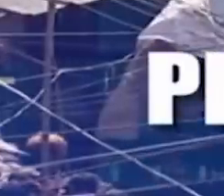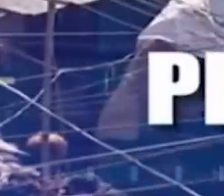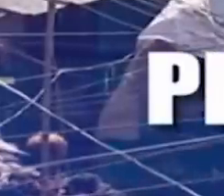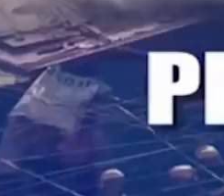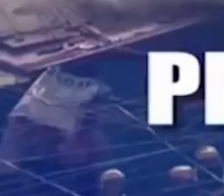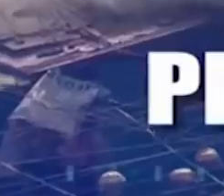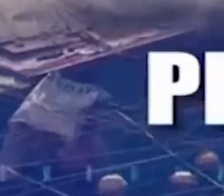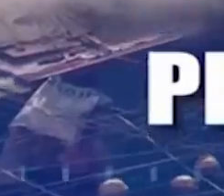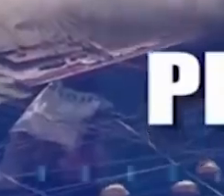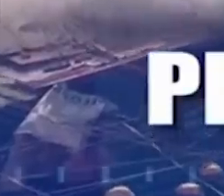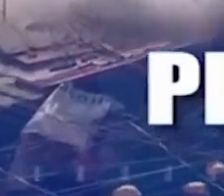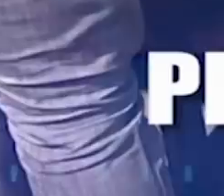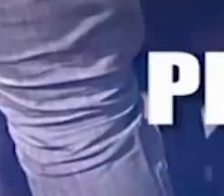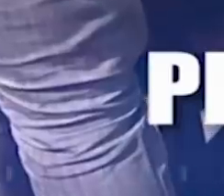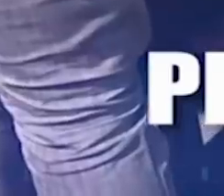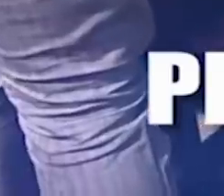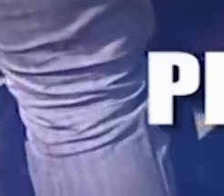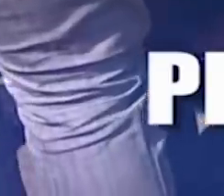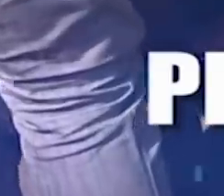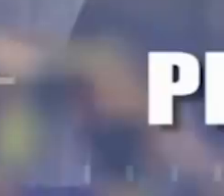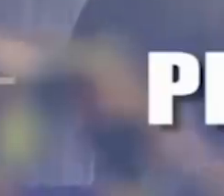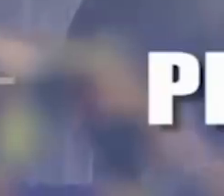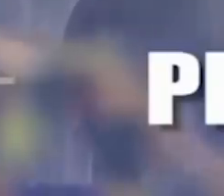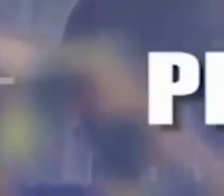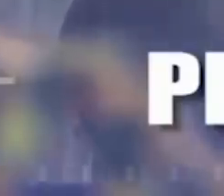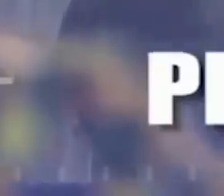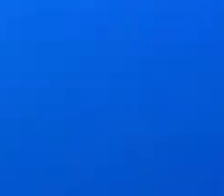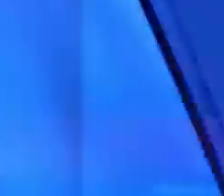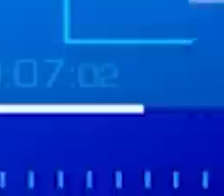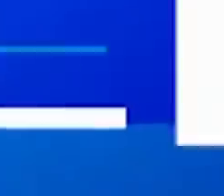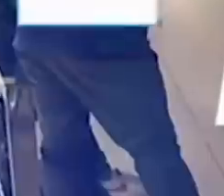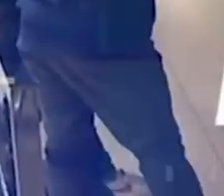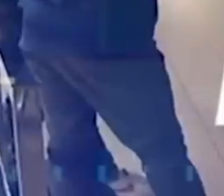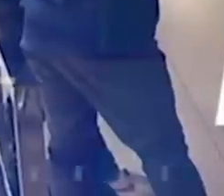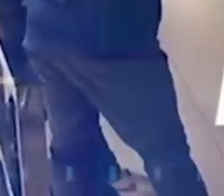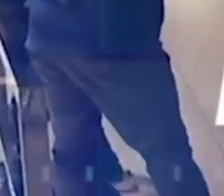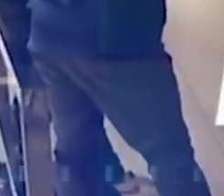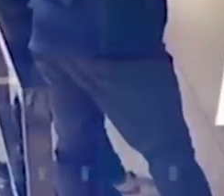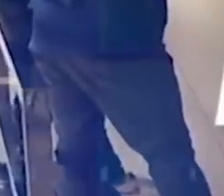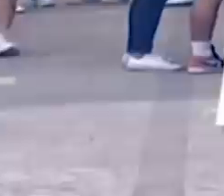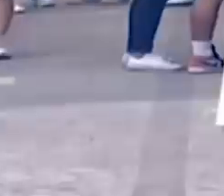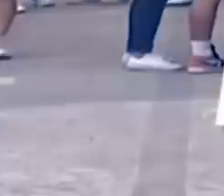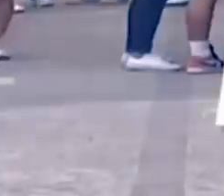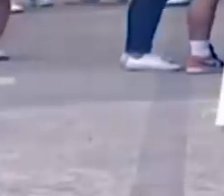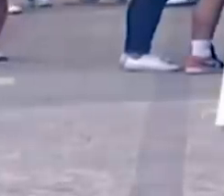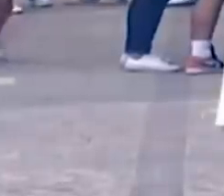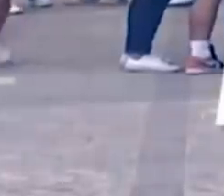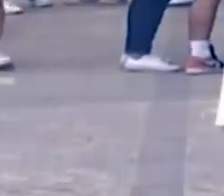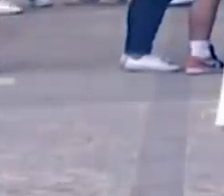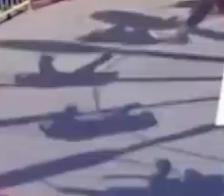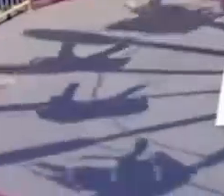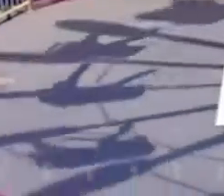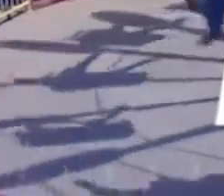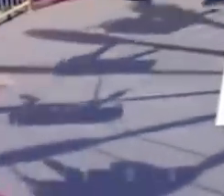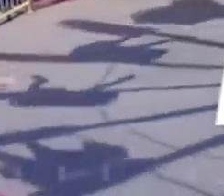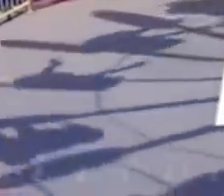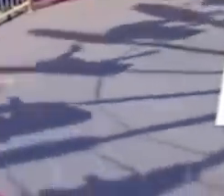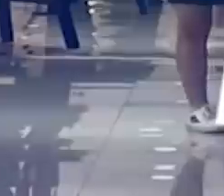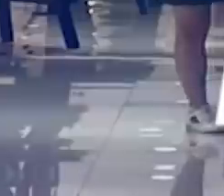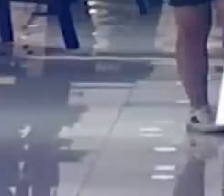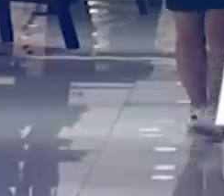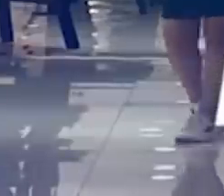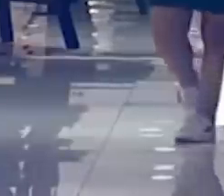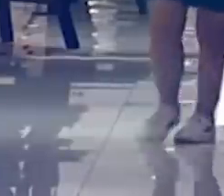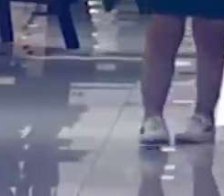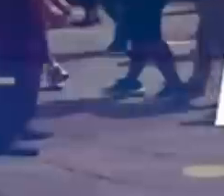Sa sunog naman sa Baseco sa Maynila, may nasaksak at nanakawan pa? Taunang Biyernes na Alert Level 1 ng Metro Manila, ilang